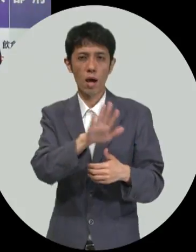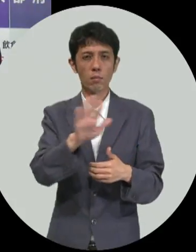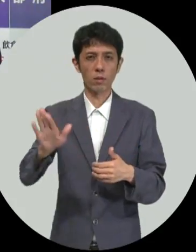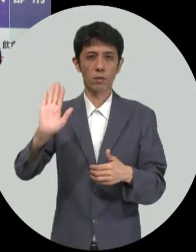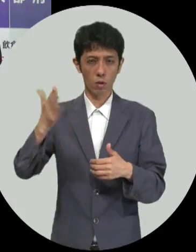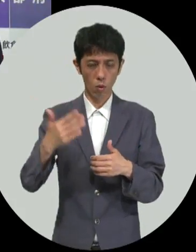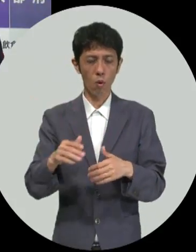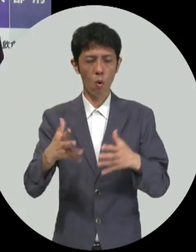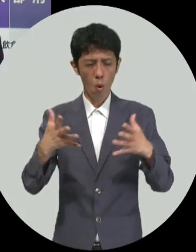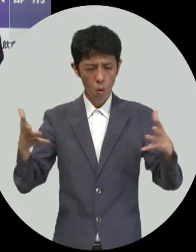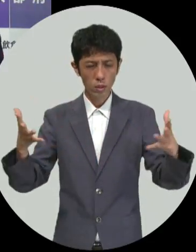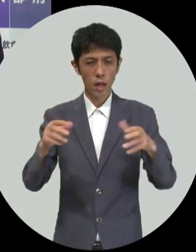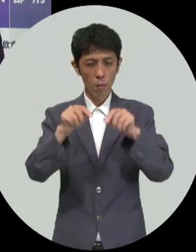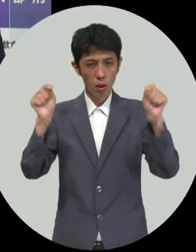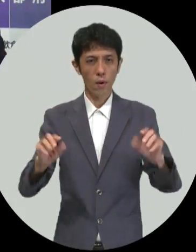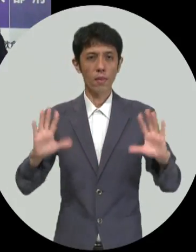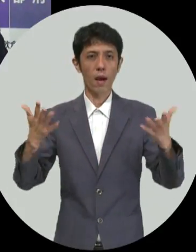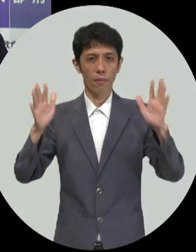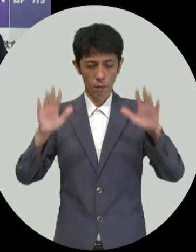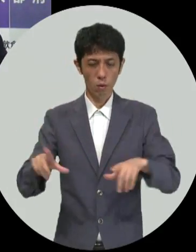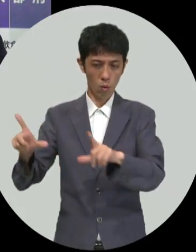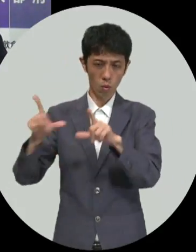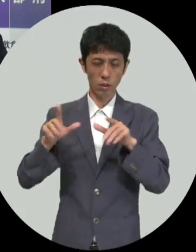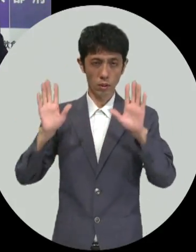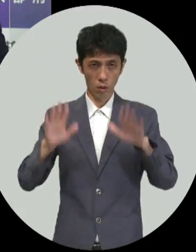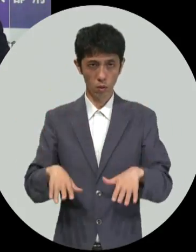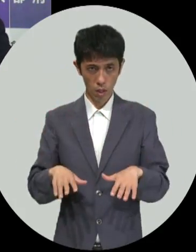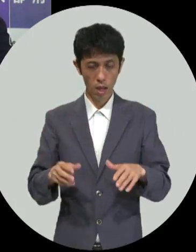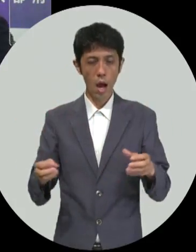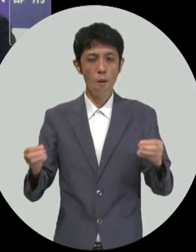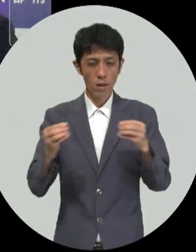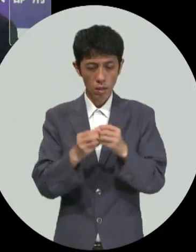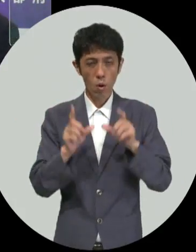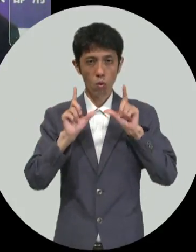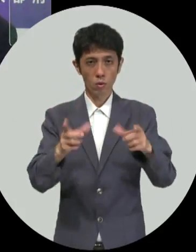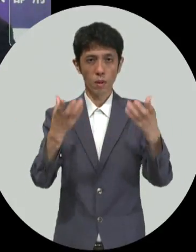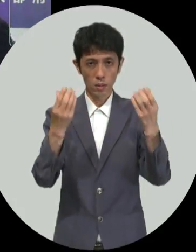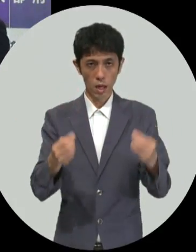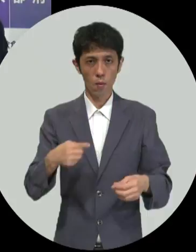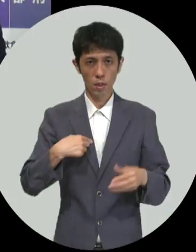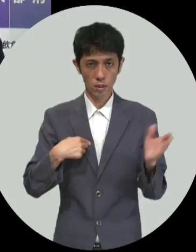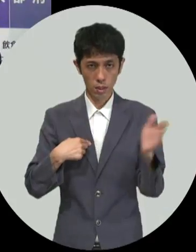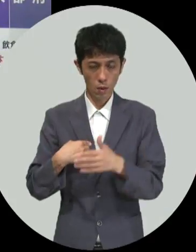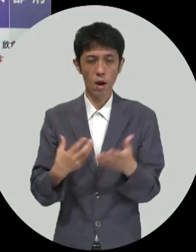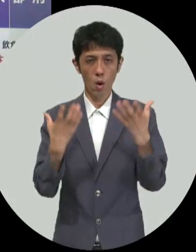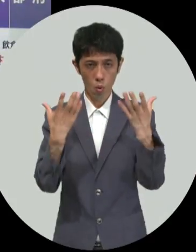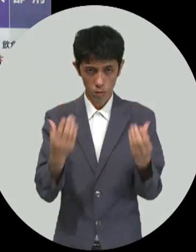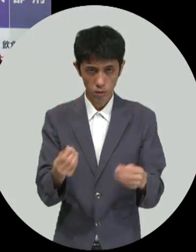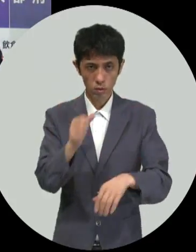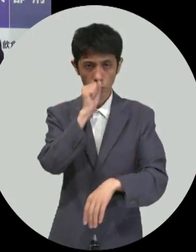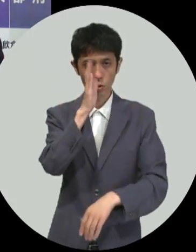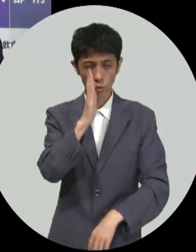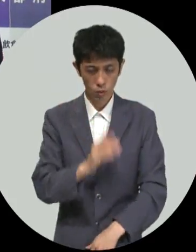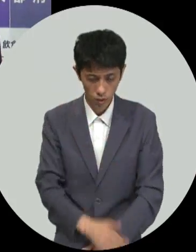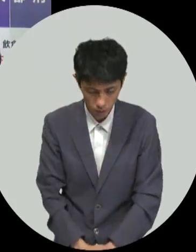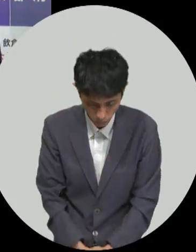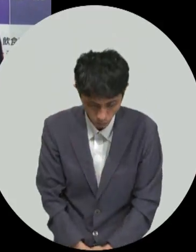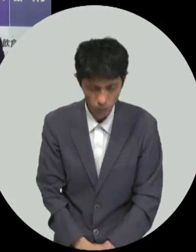きな問題はないというふうに報告を受けておりますので、ちょっと合わせてご報告をさせていただきます。私からは以上です。よろしくお願いいたします。